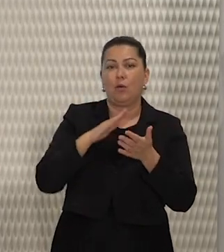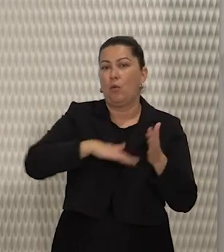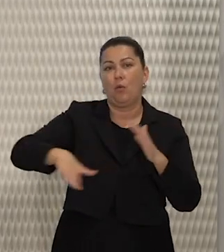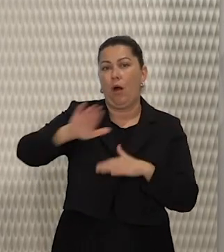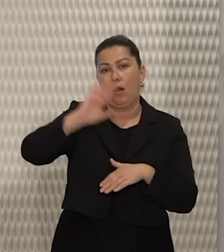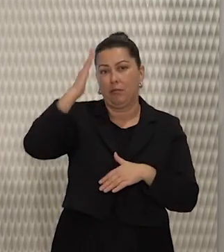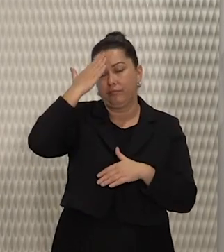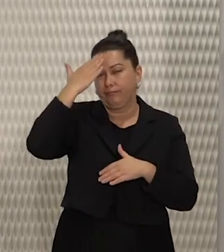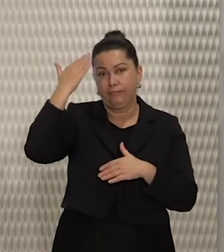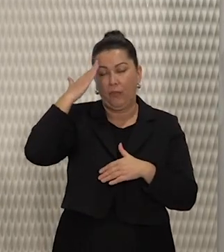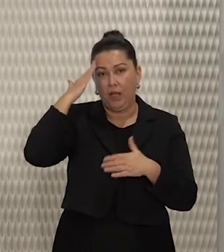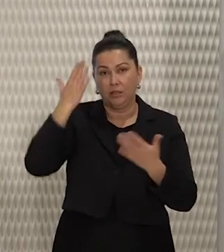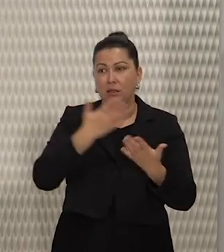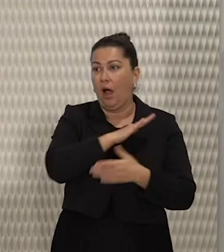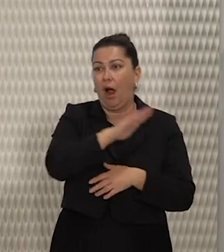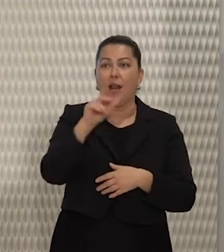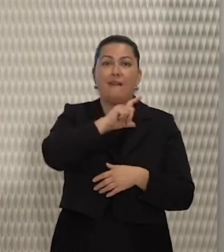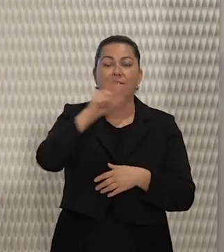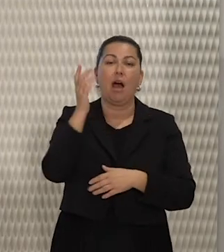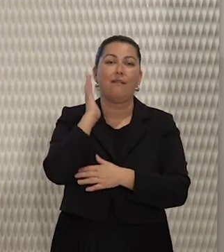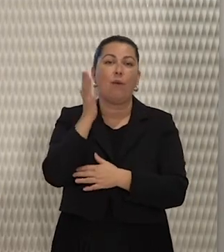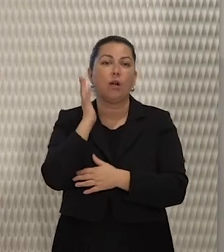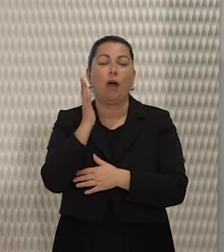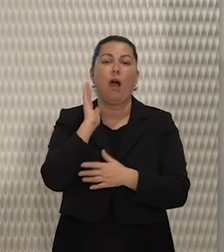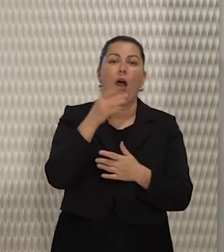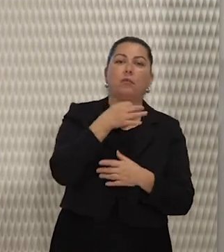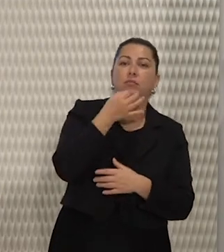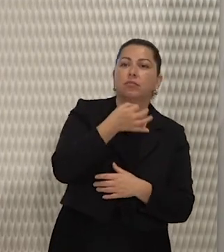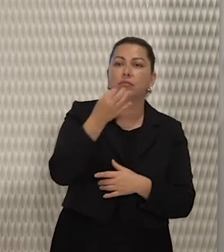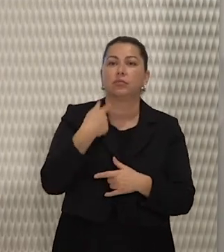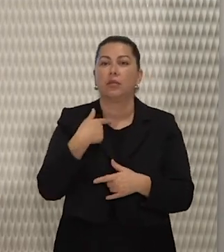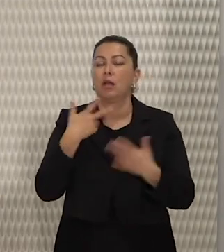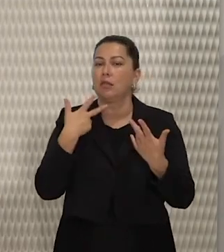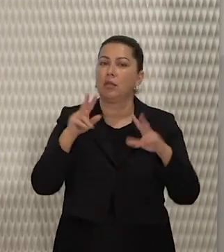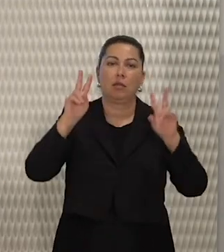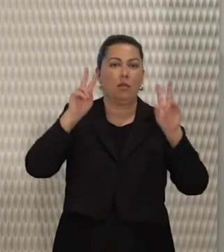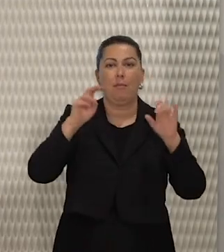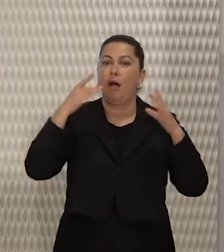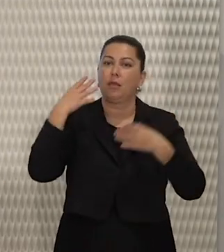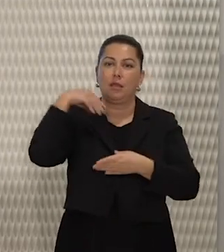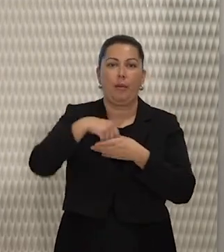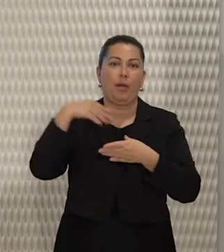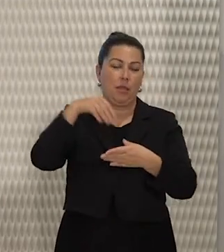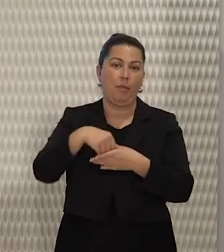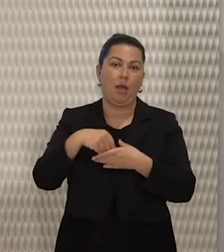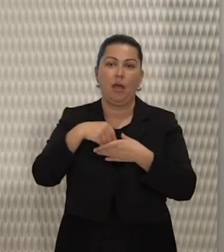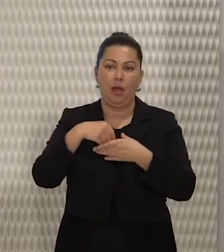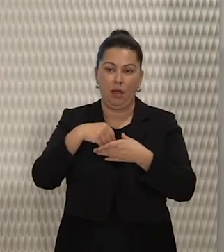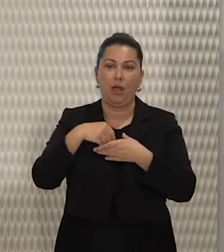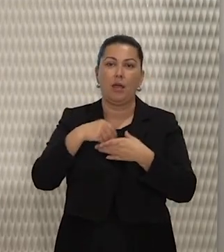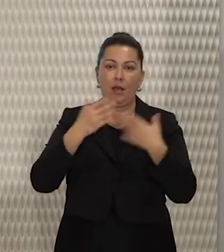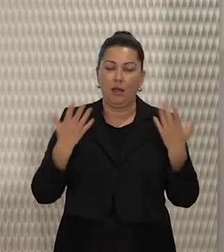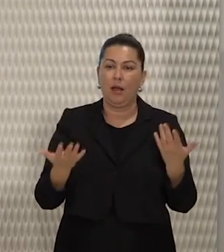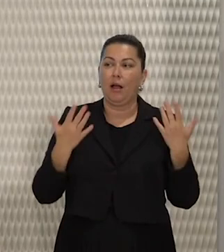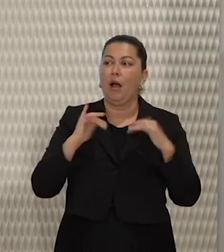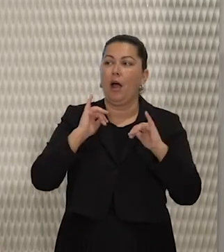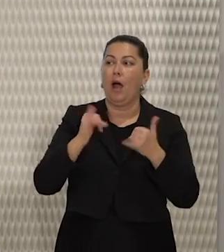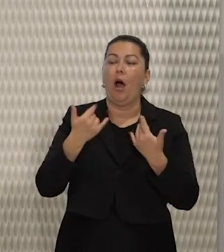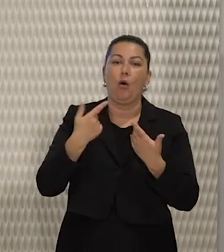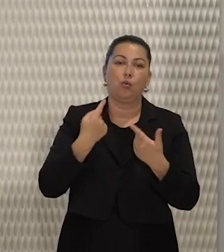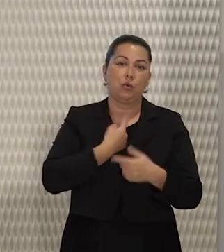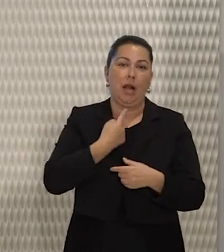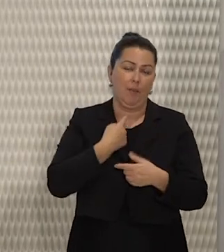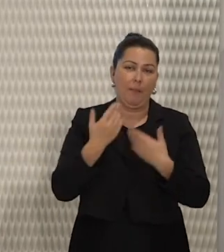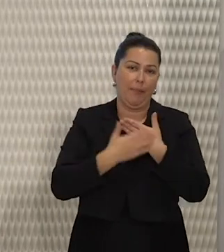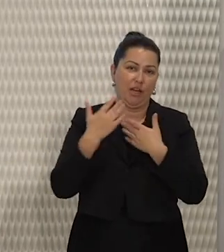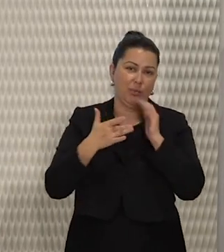in jedem sage ich mal, Fachvortrag, wo man so hingeht, ist das ein Kernthema. Ich sage mal, nehme da als kurzes